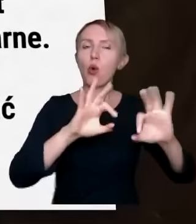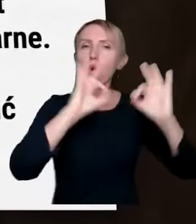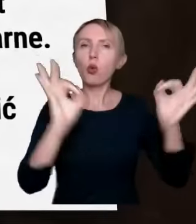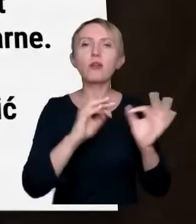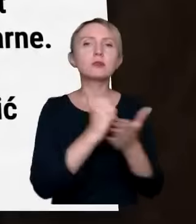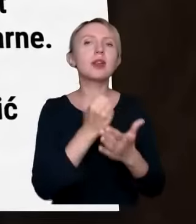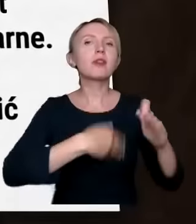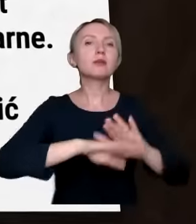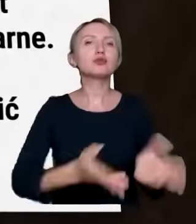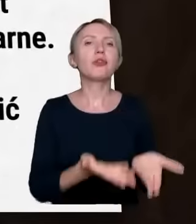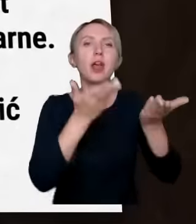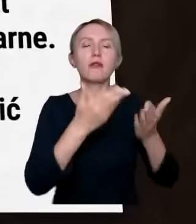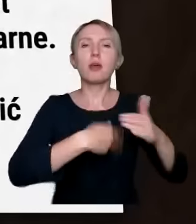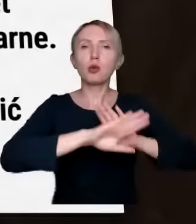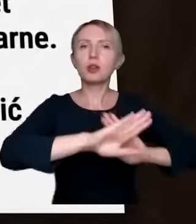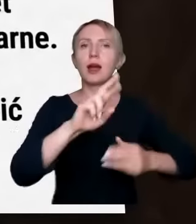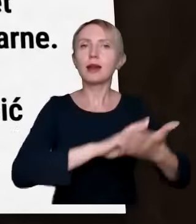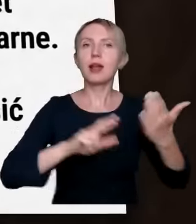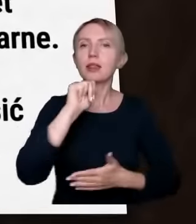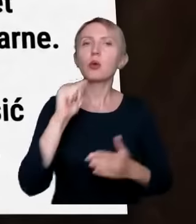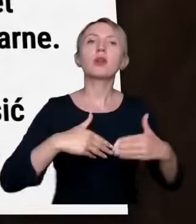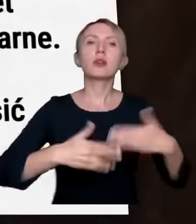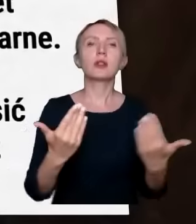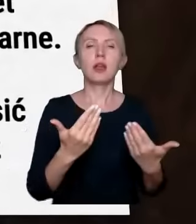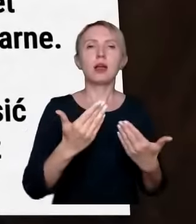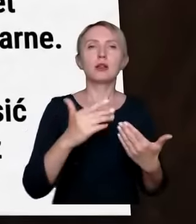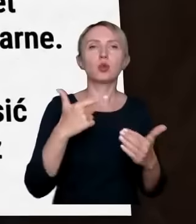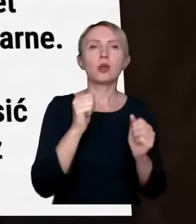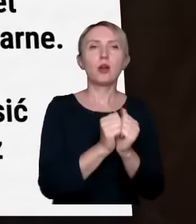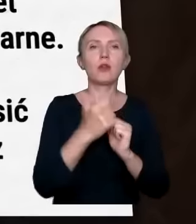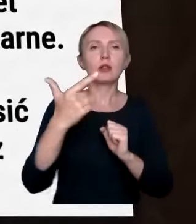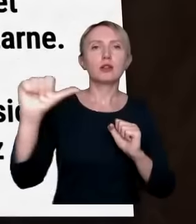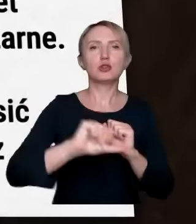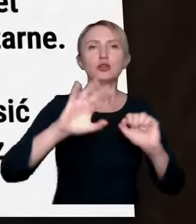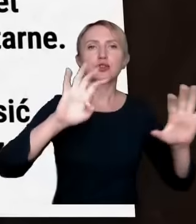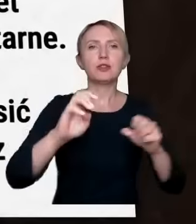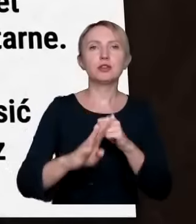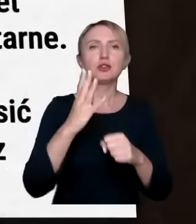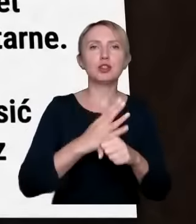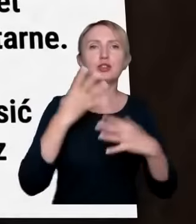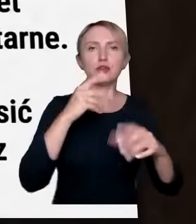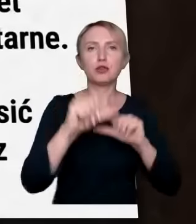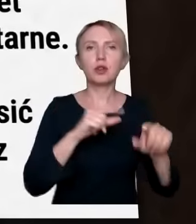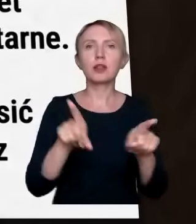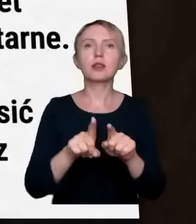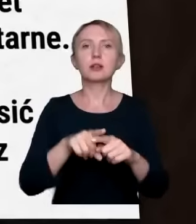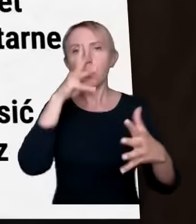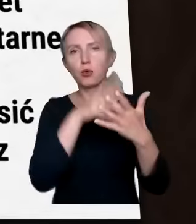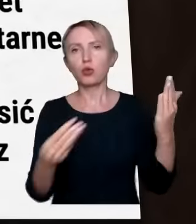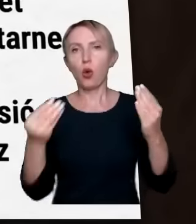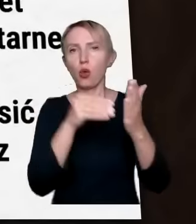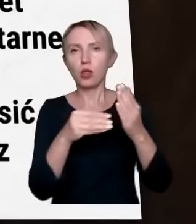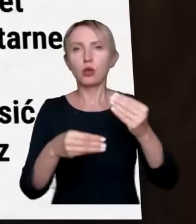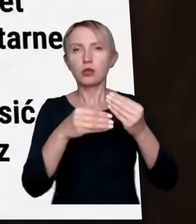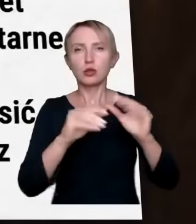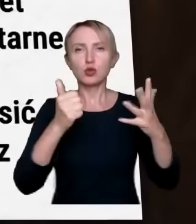przywilejów i immunitetów Rady Europy z dnia 2 września 1949 roku oraz w protokole dodatkowym z dnia